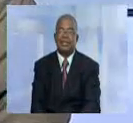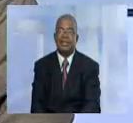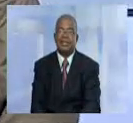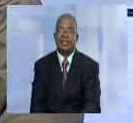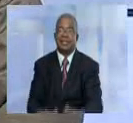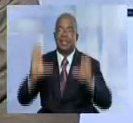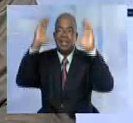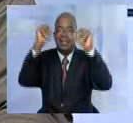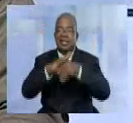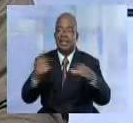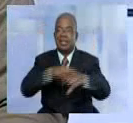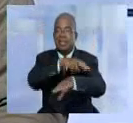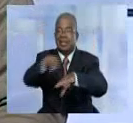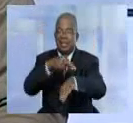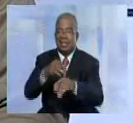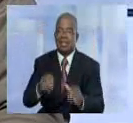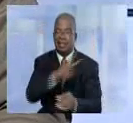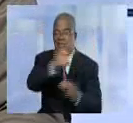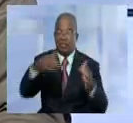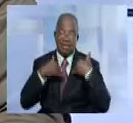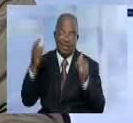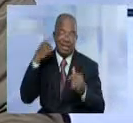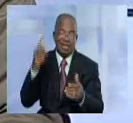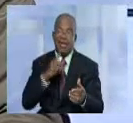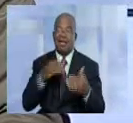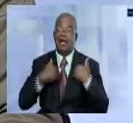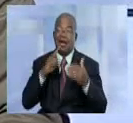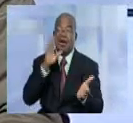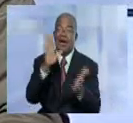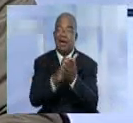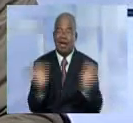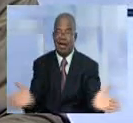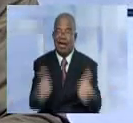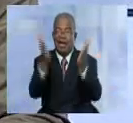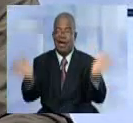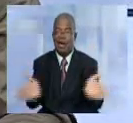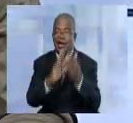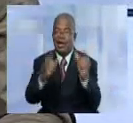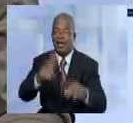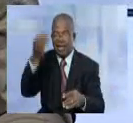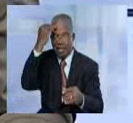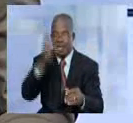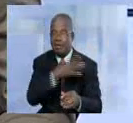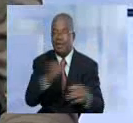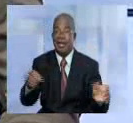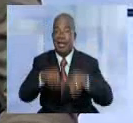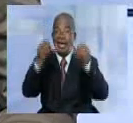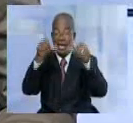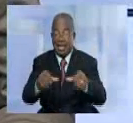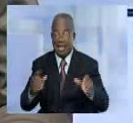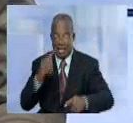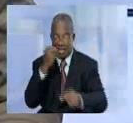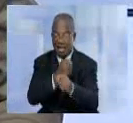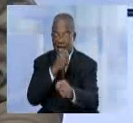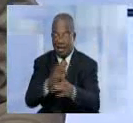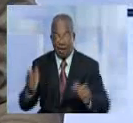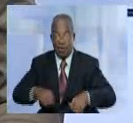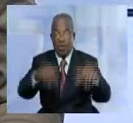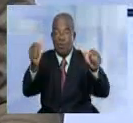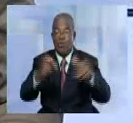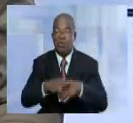Le président de la République, vous l'avez entendu, a félicité et encouragé les membres du gouvernement à demeurer dans l'effort pour consolider